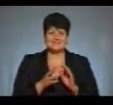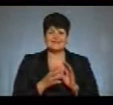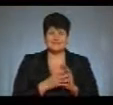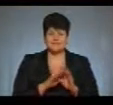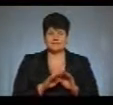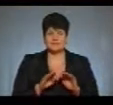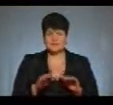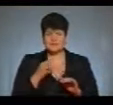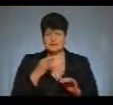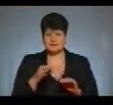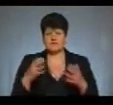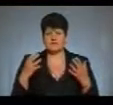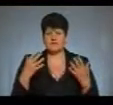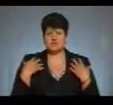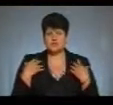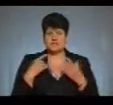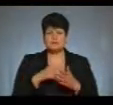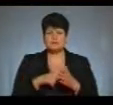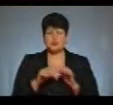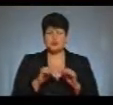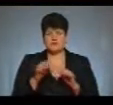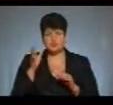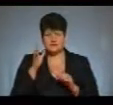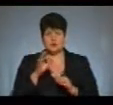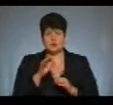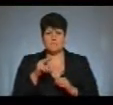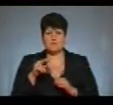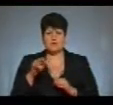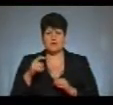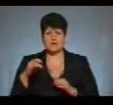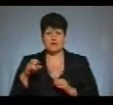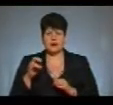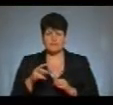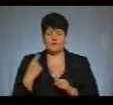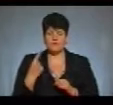повідомила начальниця міського управління освіти Ольга Похиляк. В області цього року